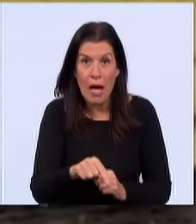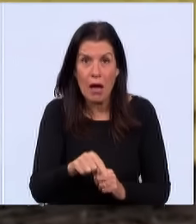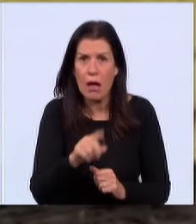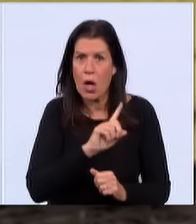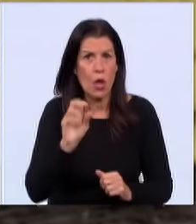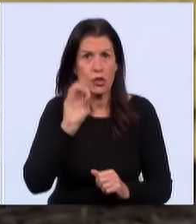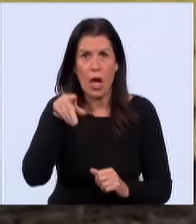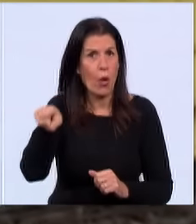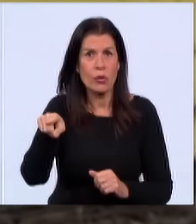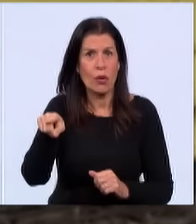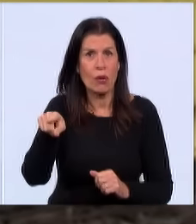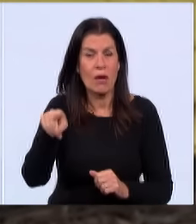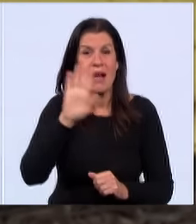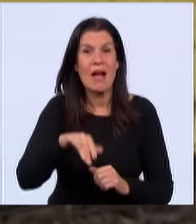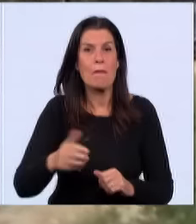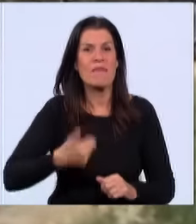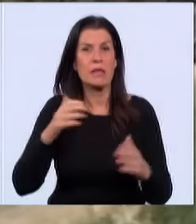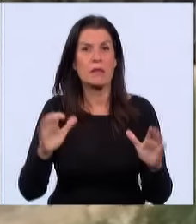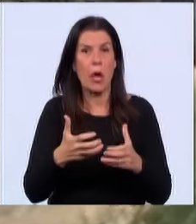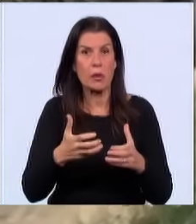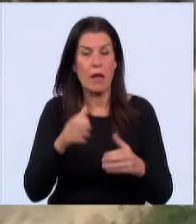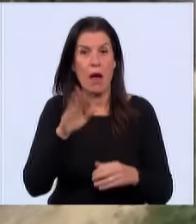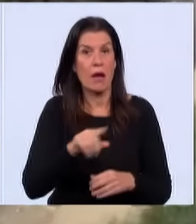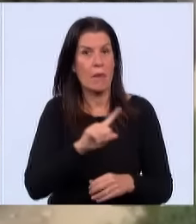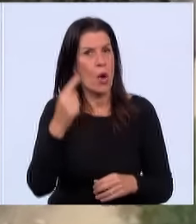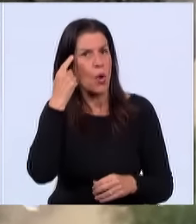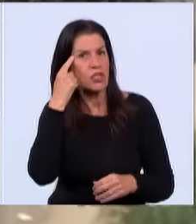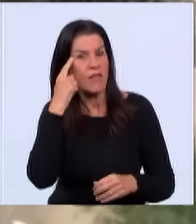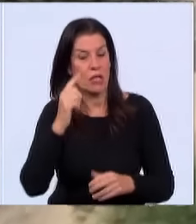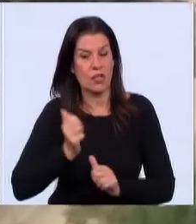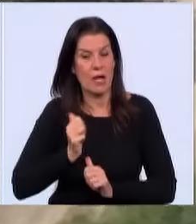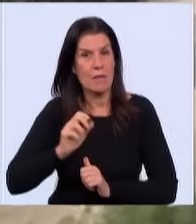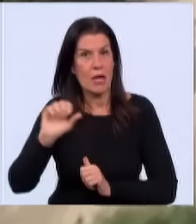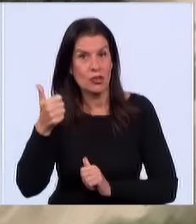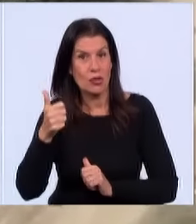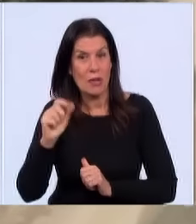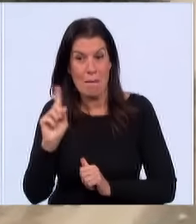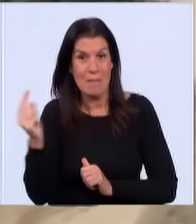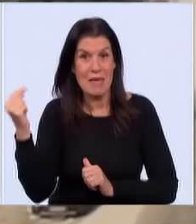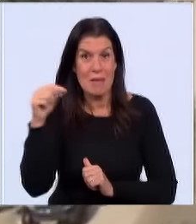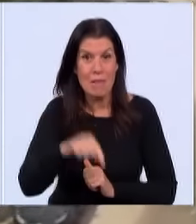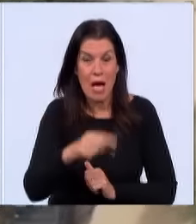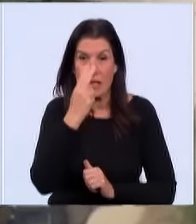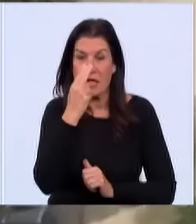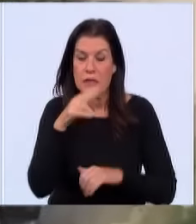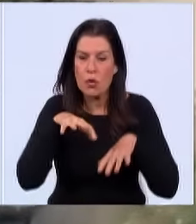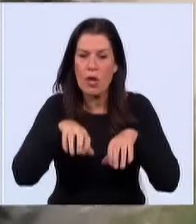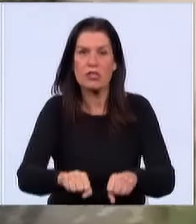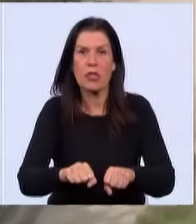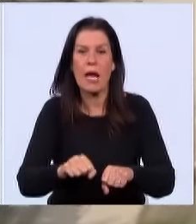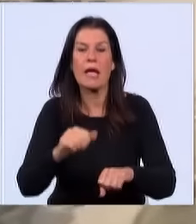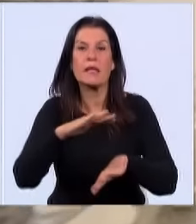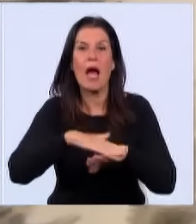האוגדה גם לא דואגת שהכוחות הראשונים שכן מגיעים ינסו קודם כל להשתלט על חלק מצירי התנועה והצמתים החשובים.